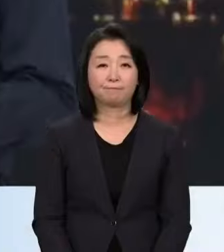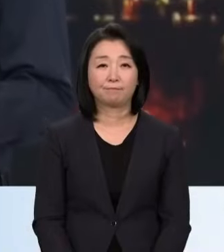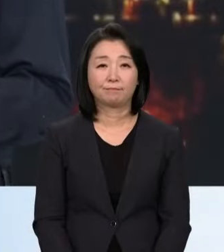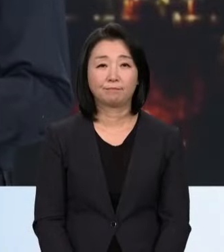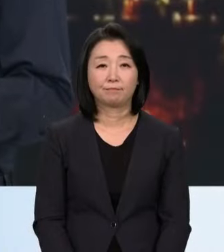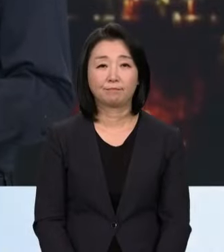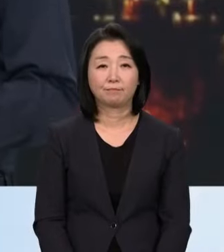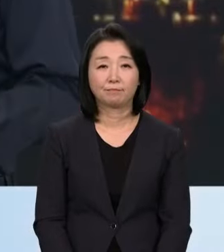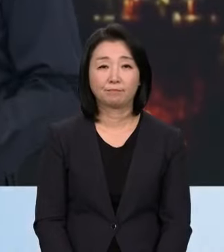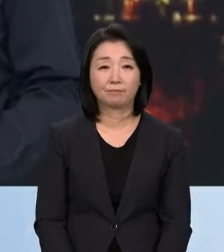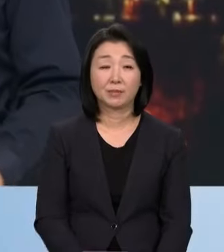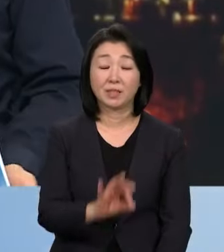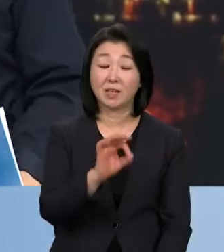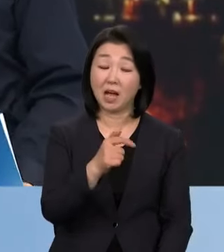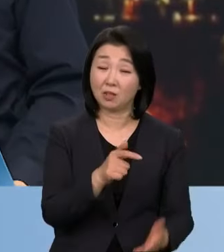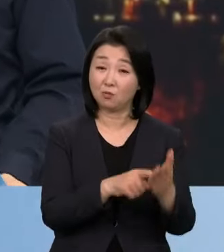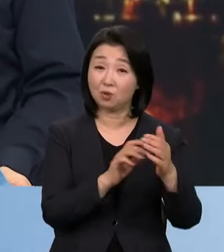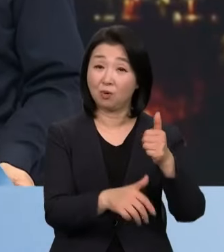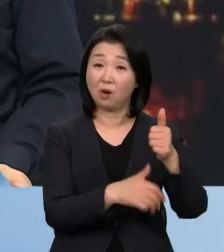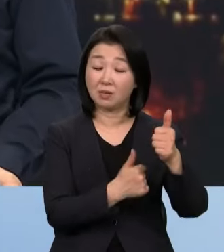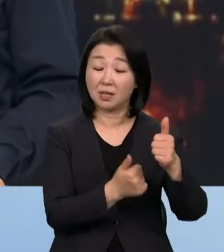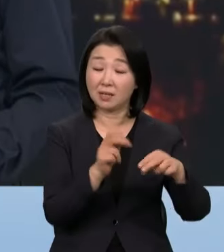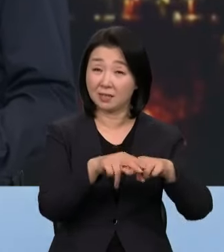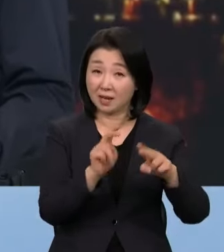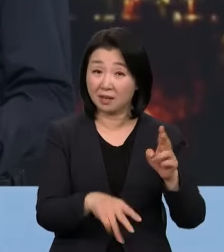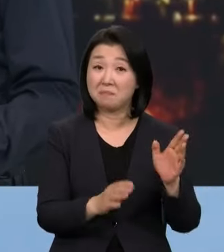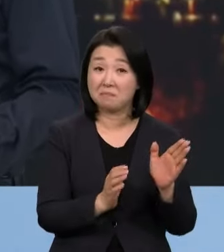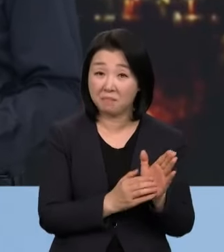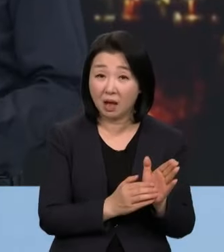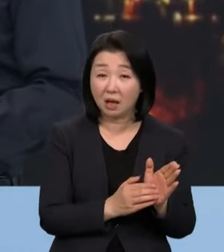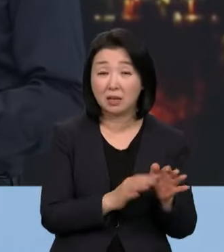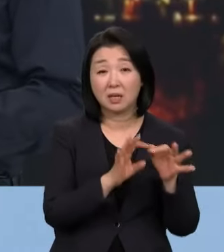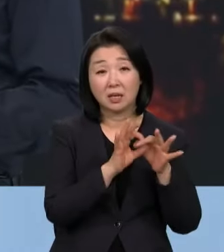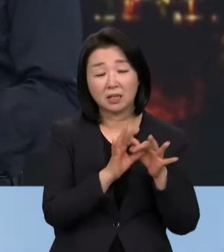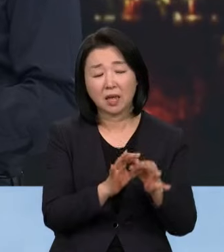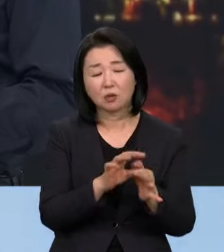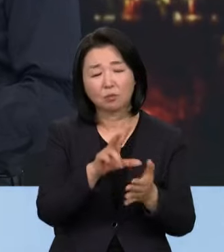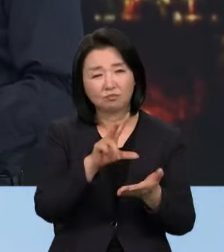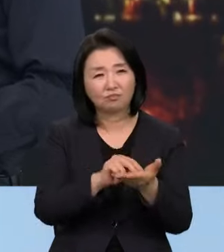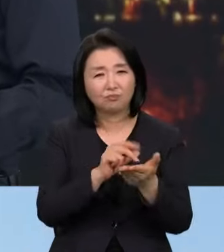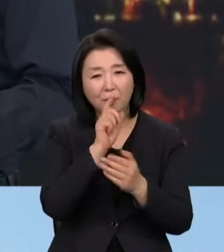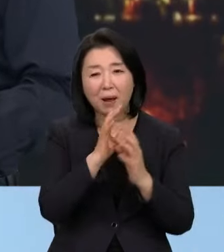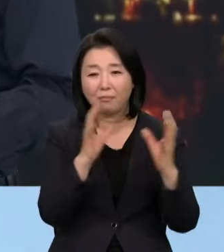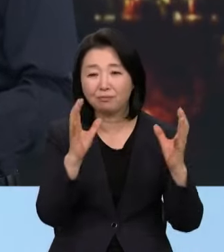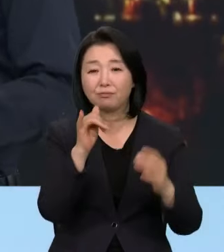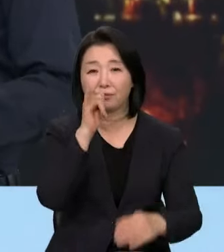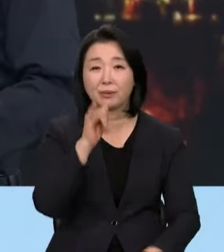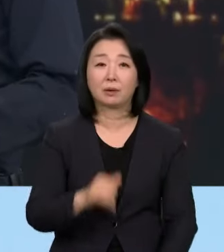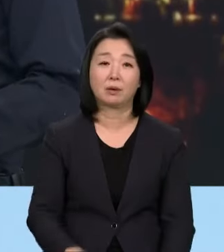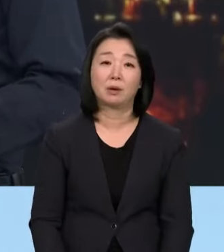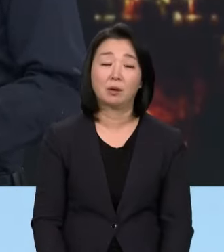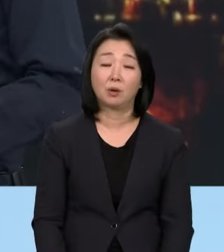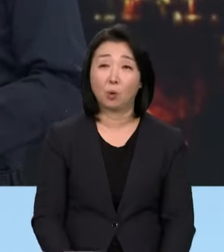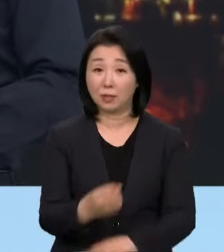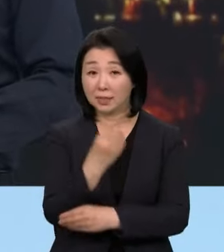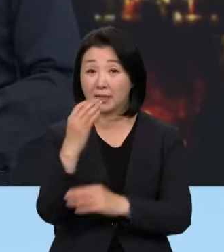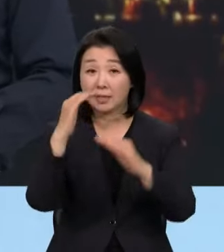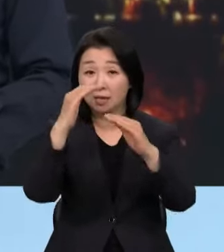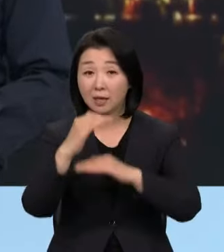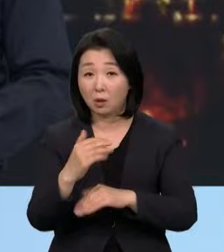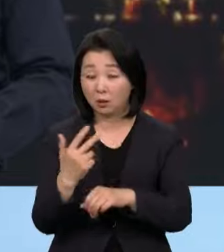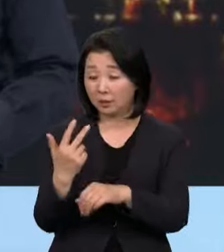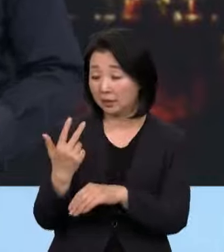없었다네 한전 위원장이 지금 자리에서 물러나긴 했지만 계속해서 이슈가 되고 있긴 합니다 자 그런데 또 오늘 기사가 나왔는데요